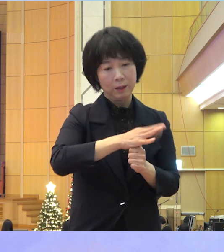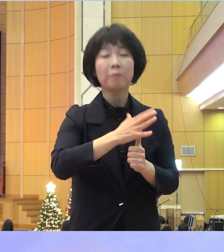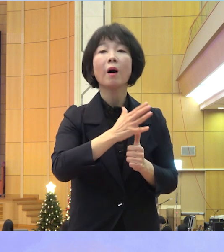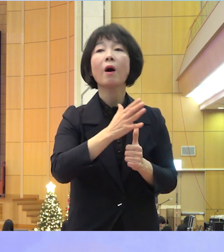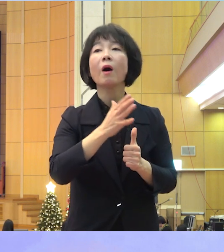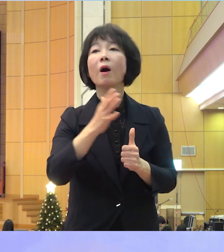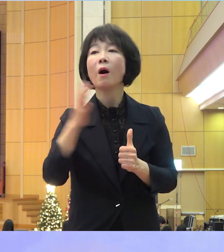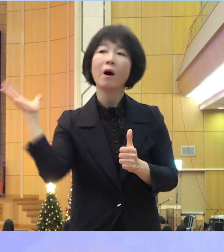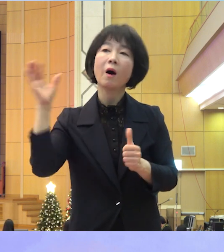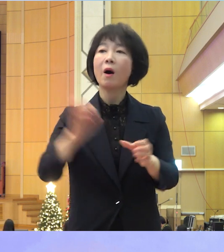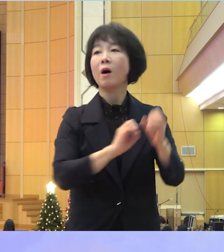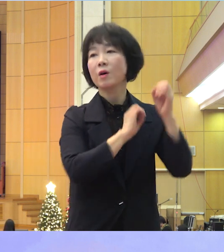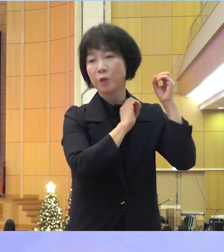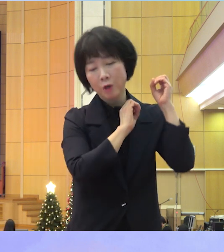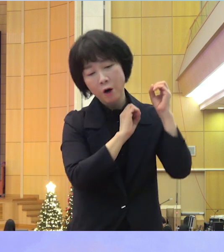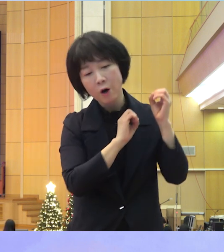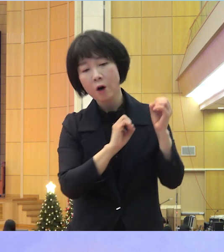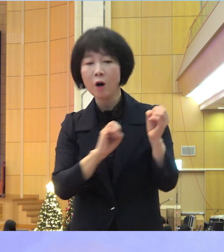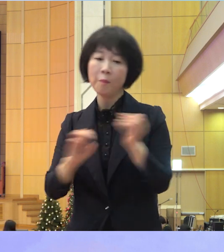죄악을